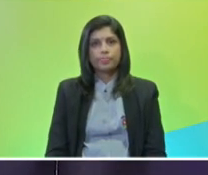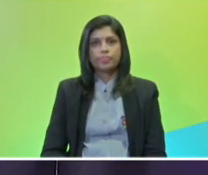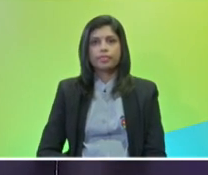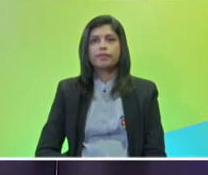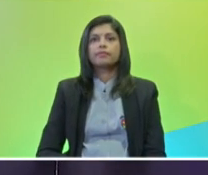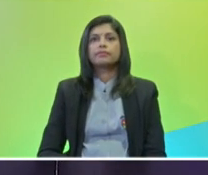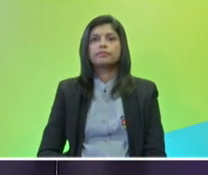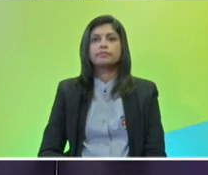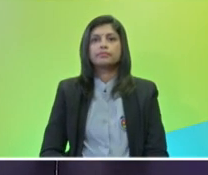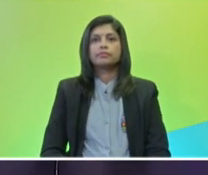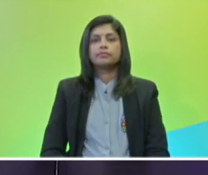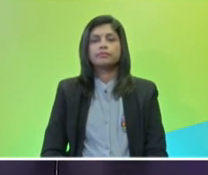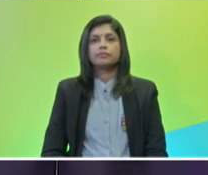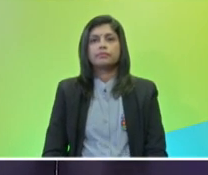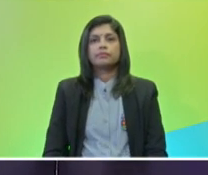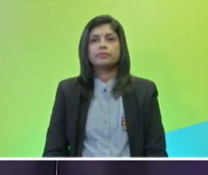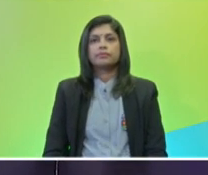kita pergi kepada